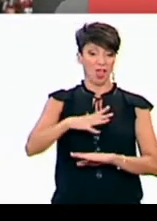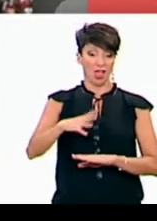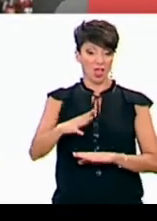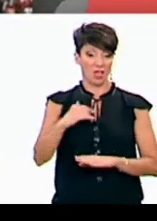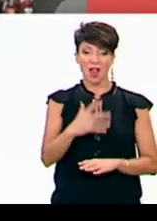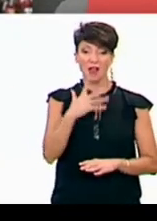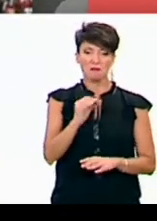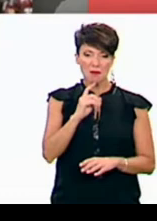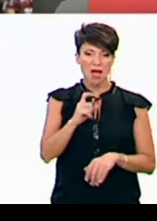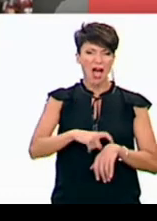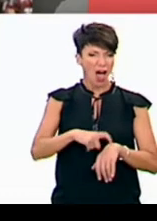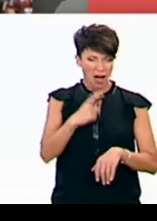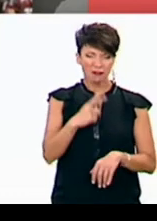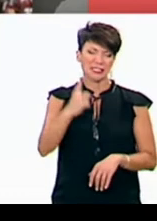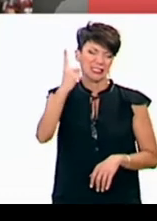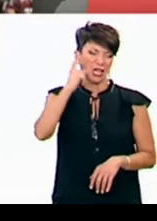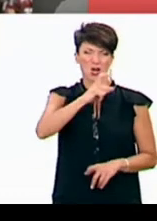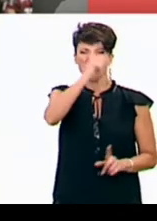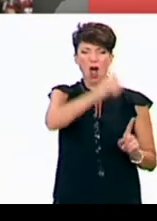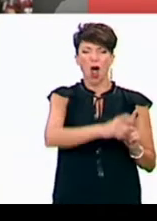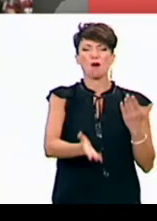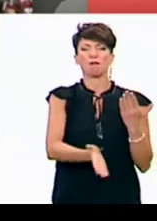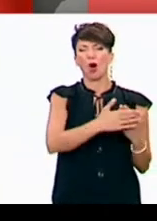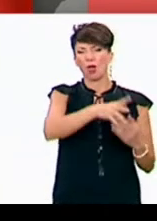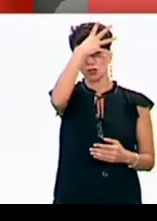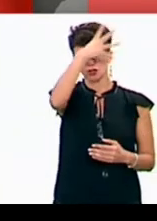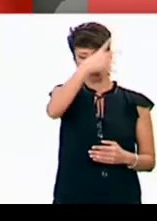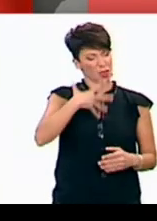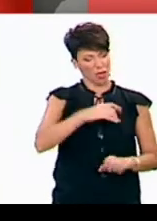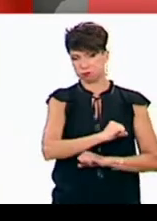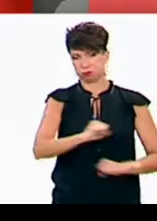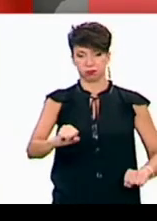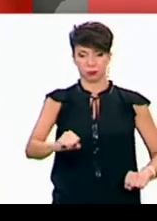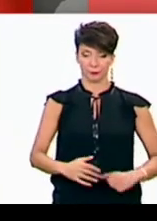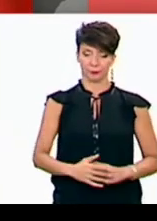golpista, la dirigieron personalmente desde la Casa Blanca.